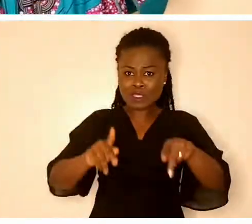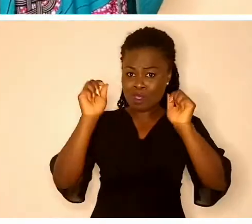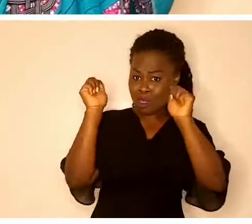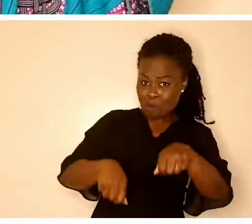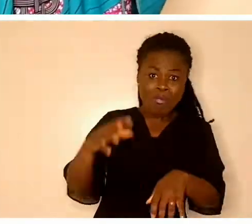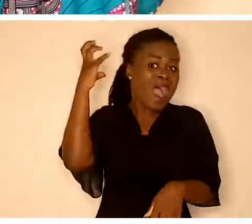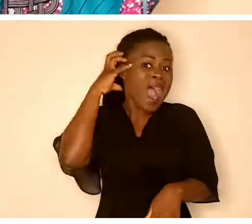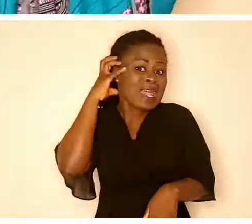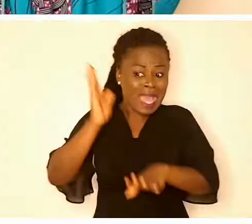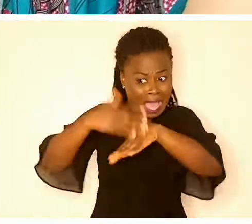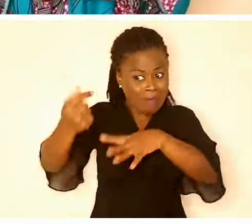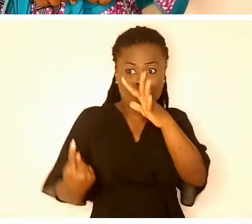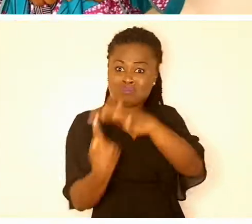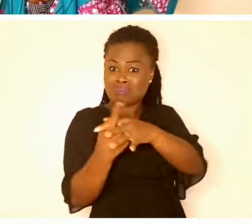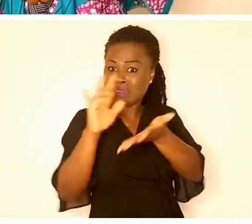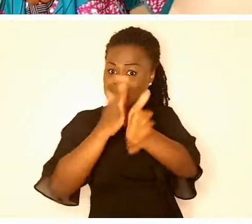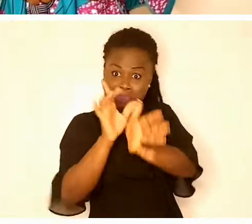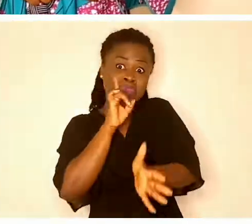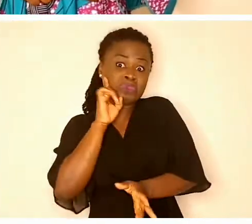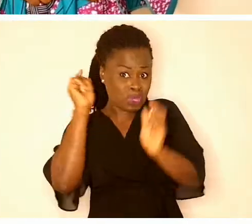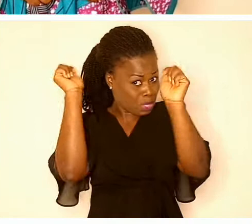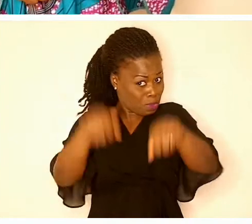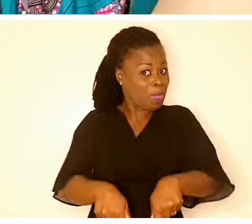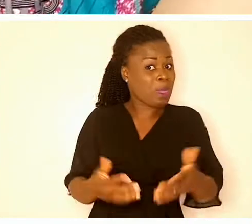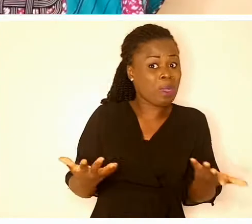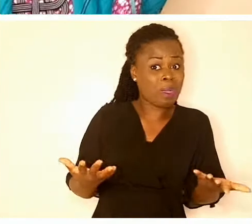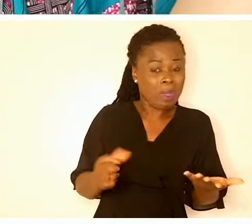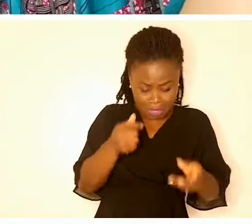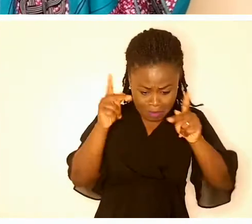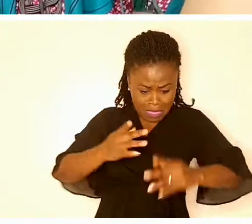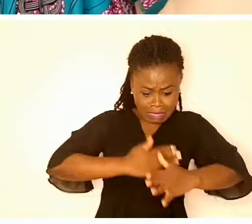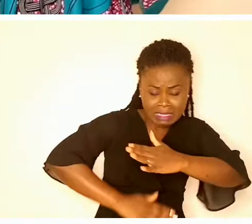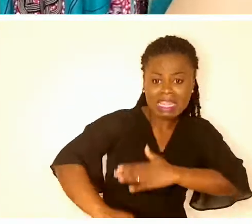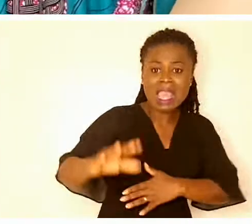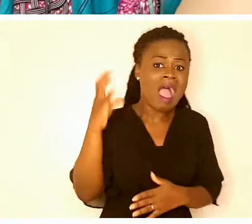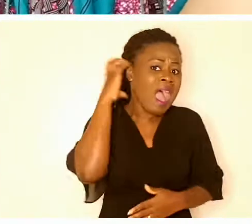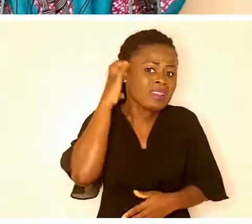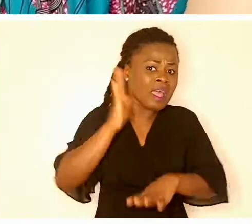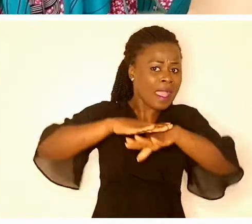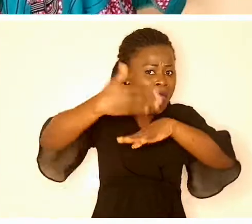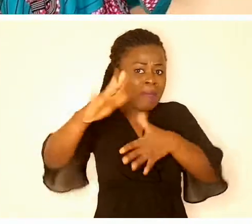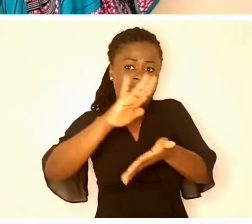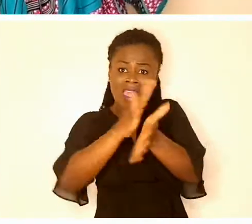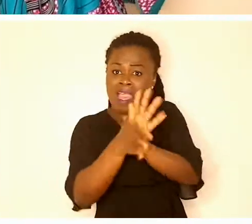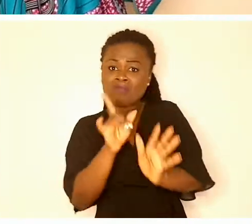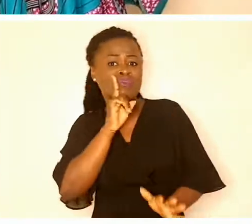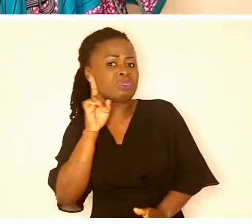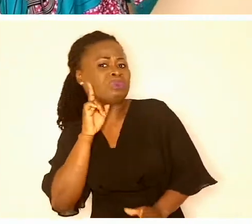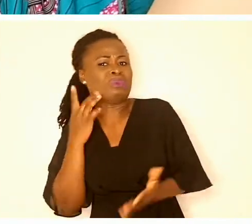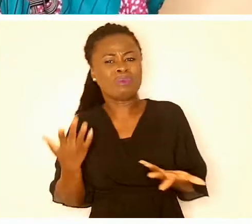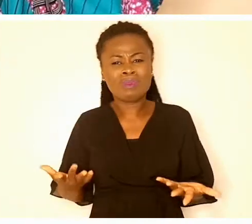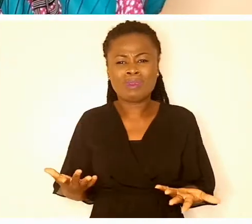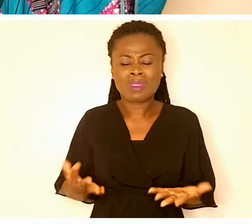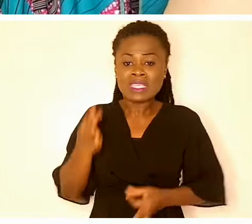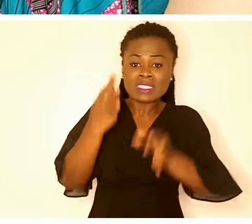Nous sommes tous des handicapés en sursis. Il y a des personnes qui naissent entendants et qui deviennent sourds par la suite. Si